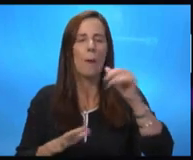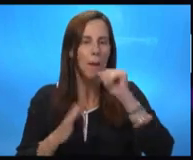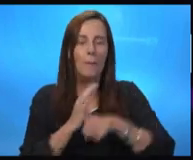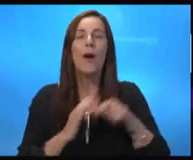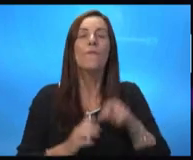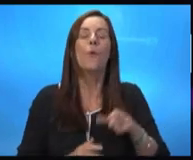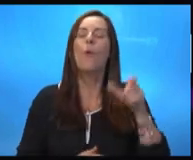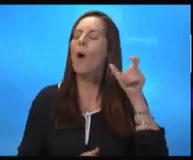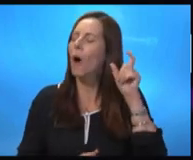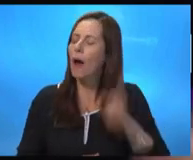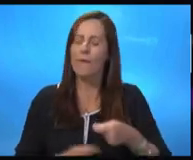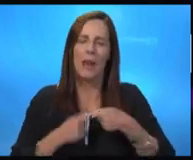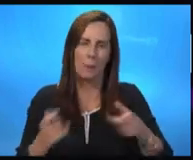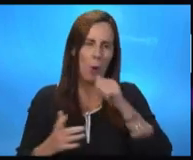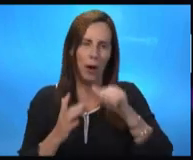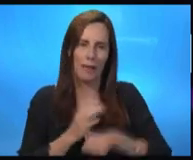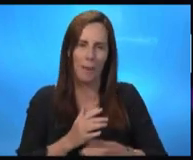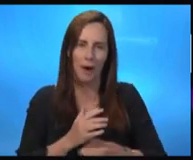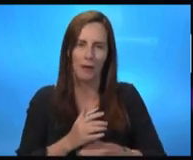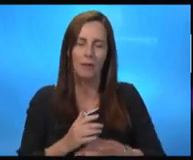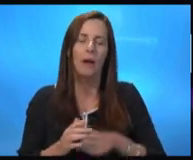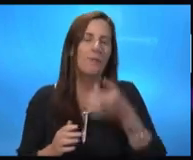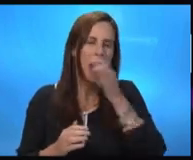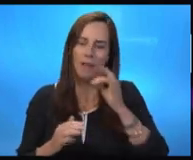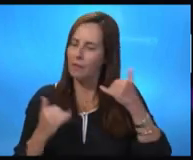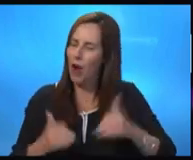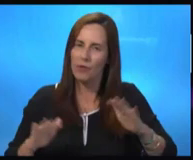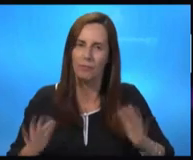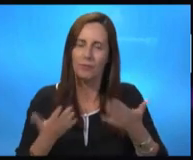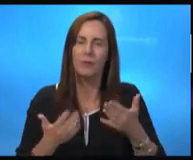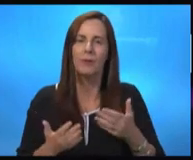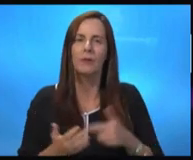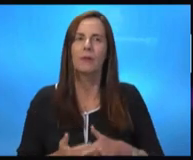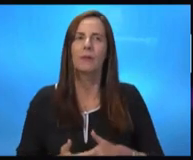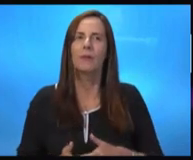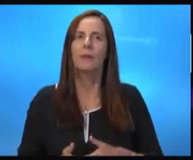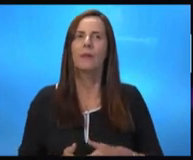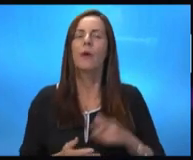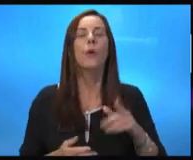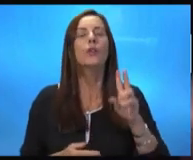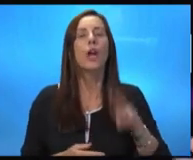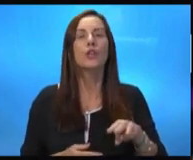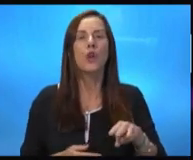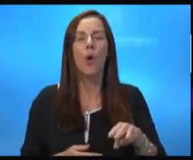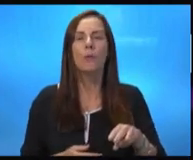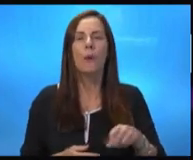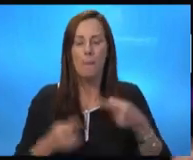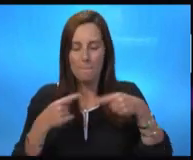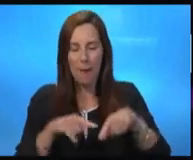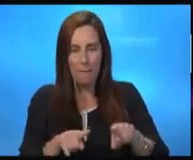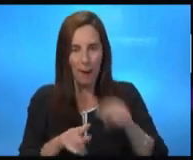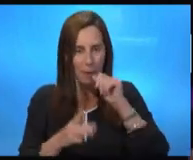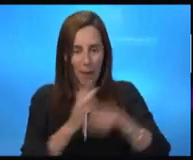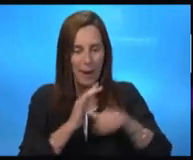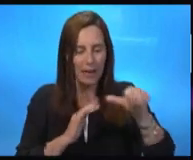חייב למכור את הבנק הזה, ויפה שעה אחת קודם. יפה, צודקת. הוא מחזיק במקביל